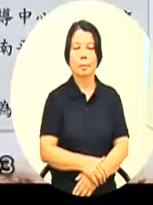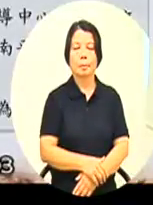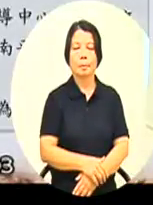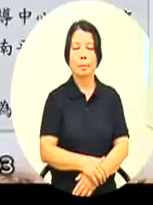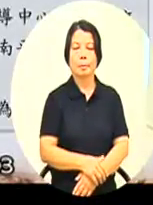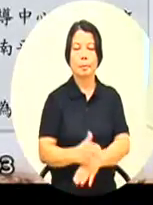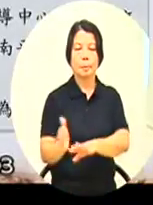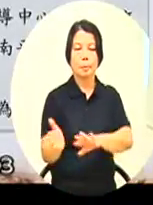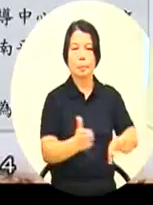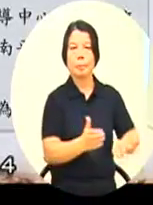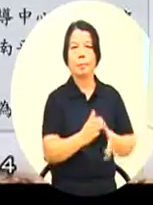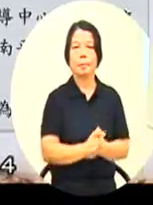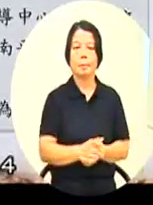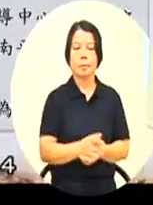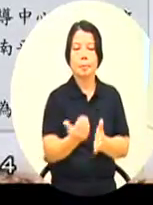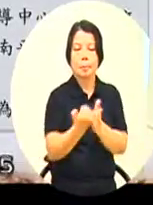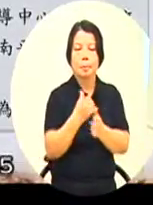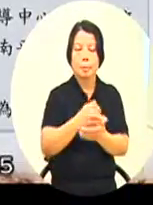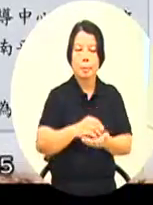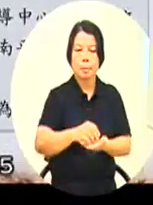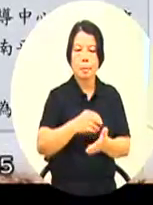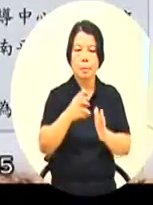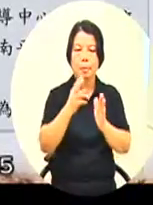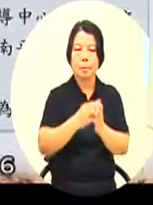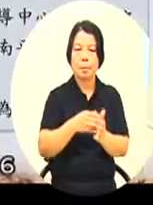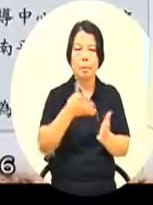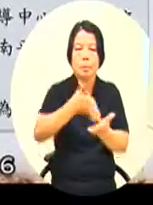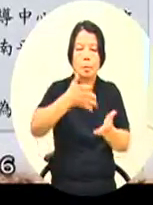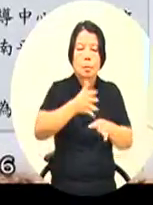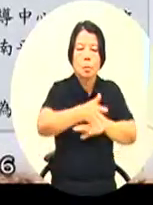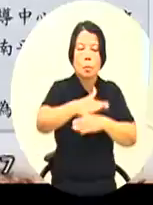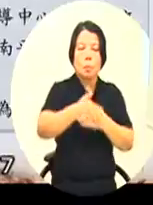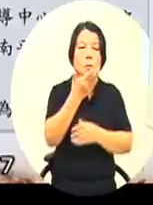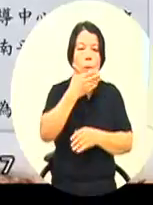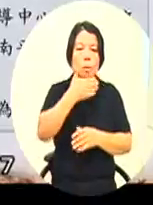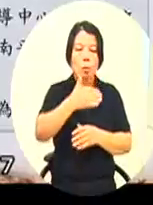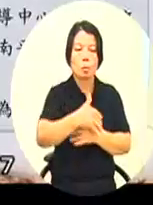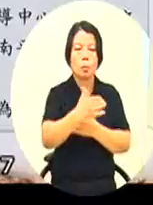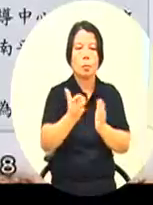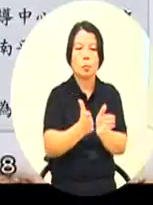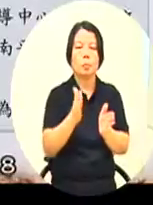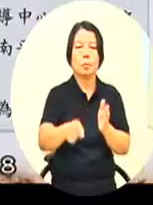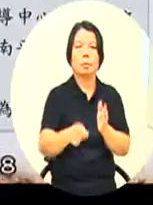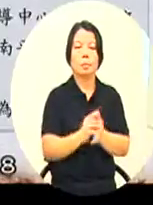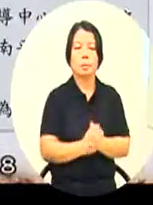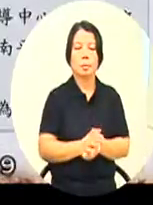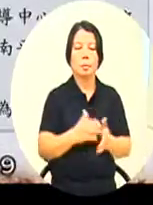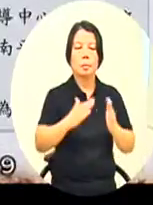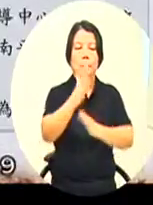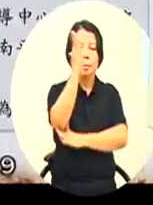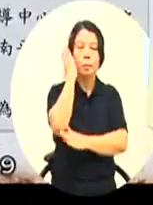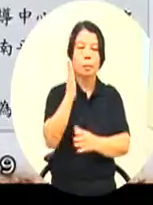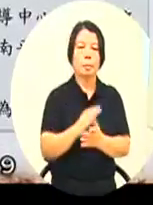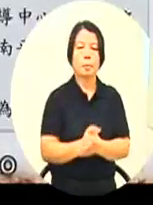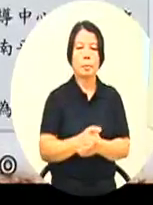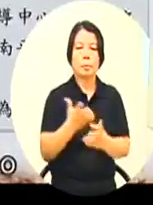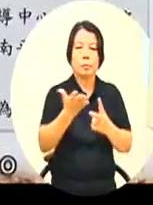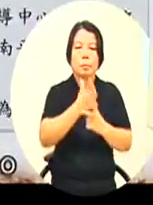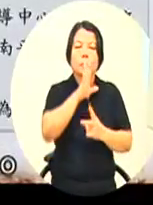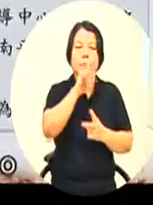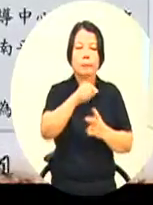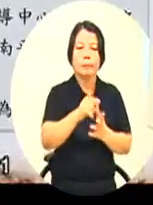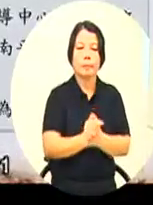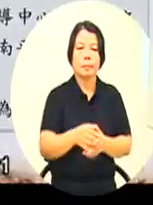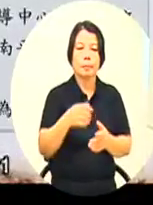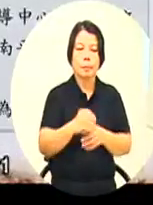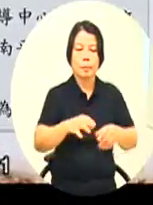那接下来哈，因为我刚才有提到我们的越南实务班也是我们哈，就是市府或者是说在新南